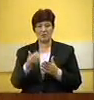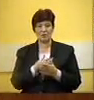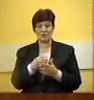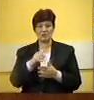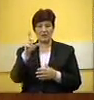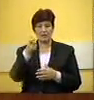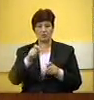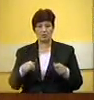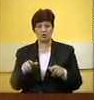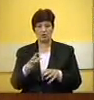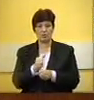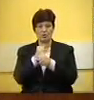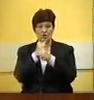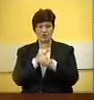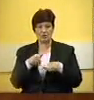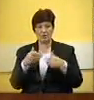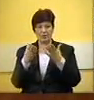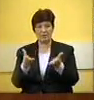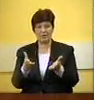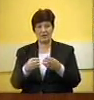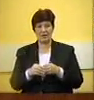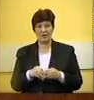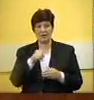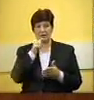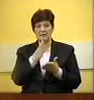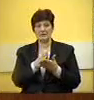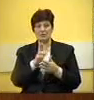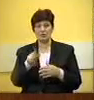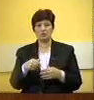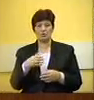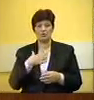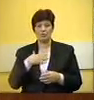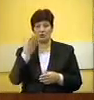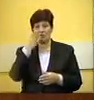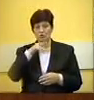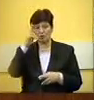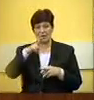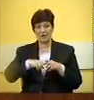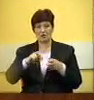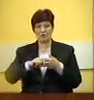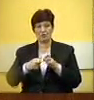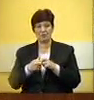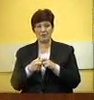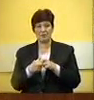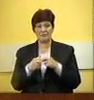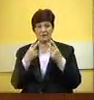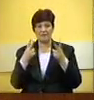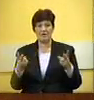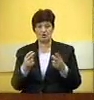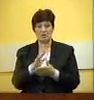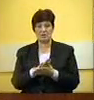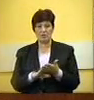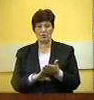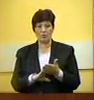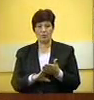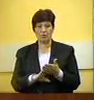Liga socijaldemokrata Vojvodine će podržati ovaj predlog. I samo možemo da poželimo uspehe u rešavanju problema. Bitno je da smo